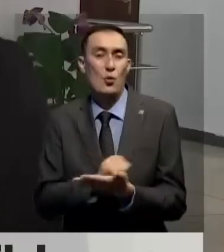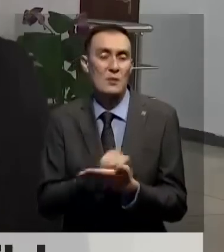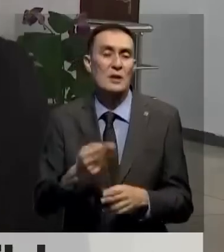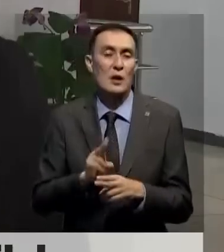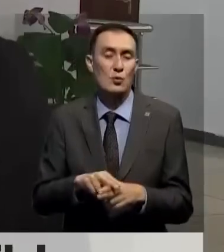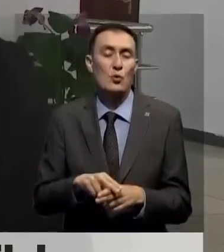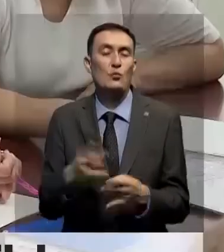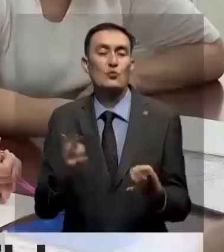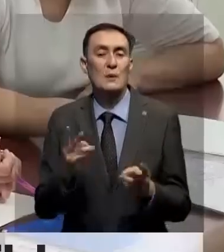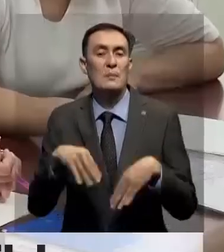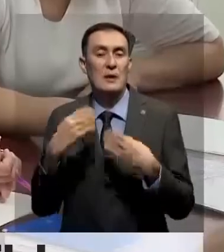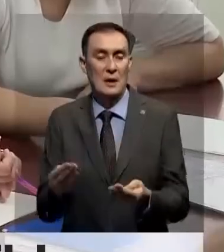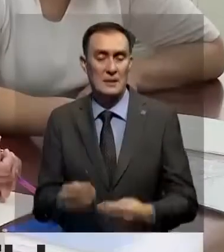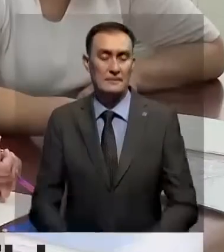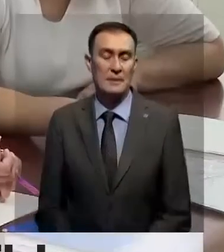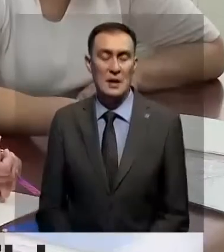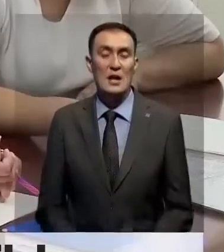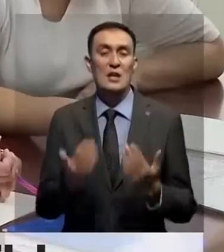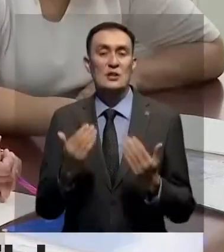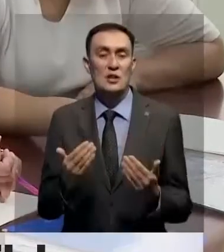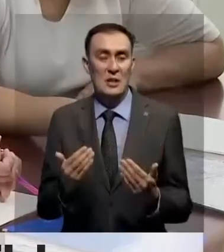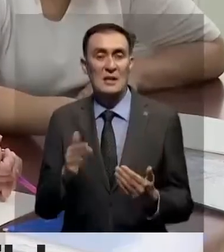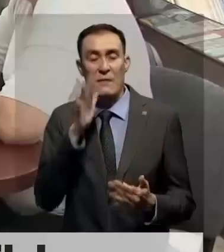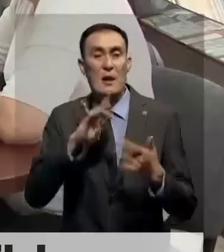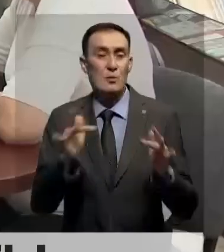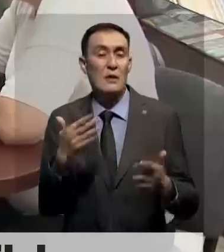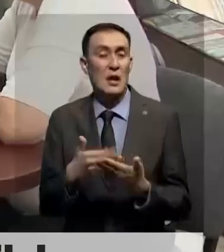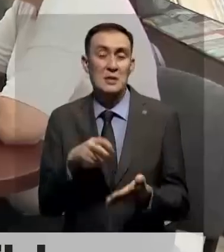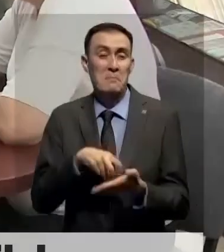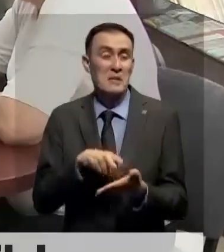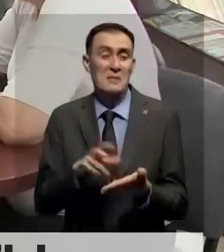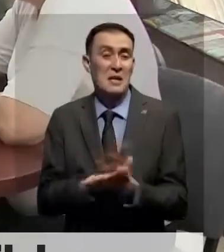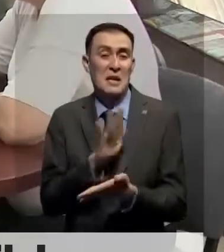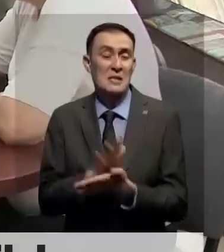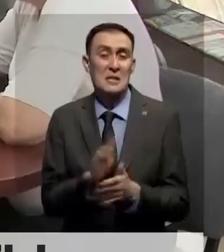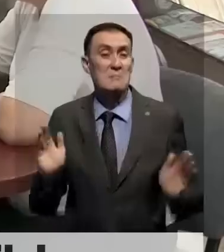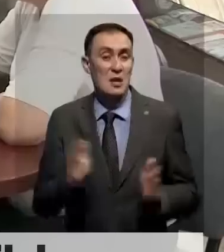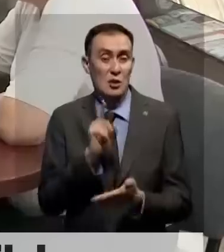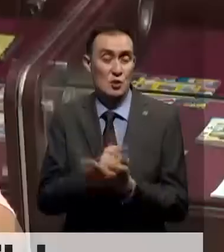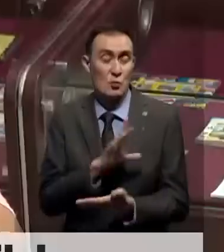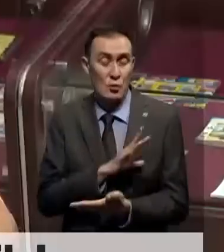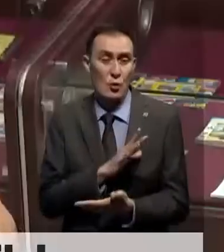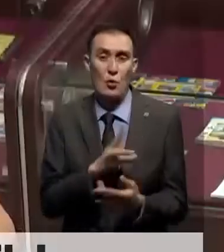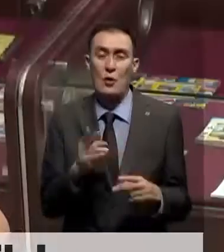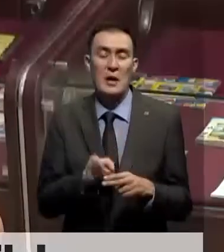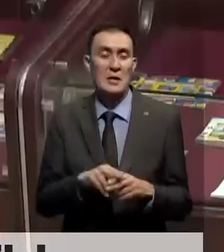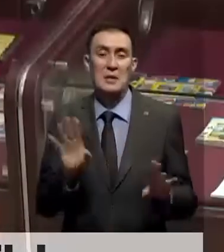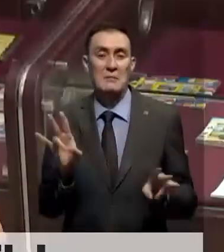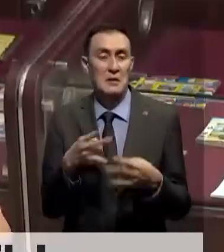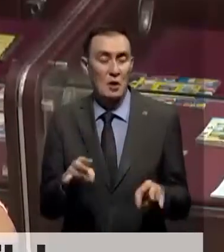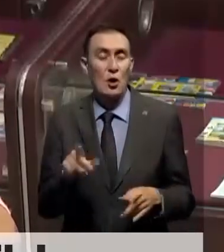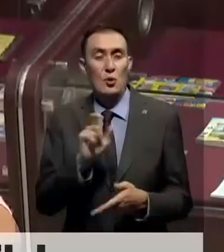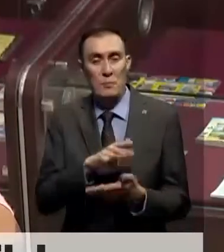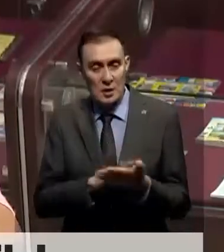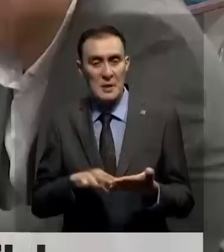которому оно адресовано. Сейчас электронный век, и, казалось бы, писем и газет должно быть меньше, говорит Курлан. Но это не так. Люди